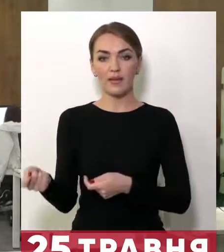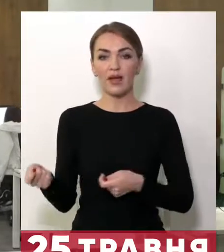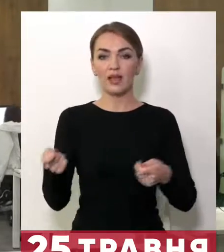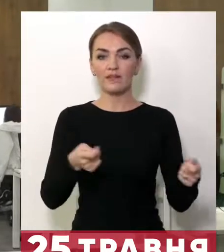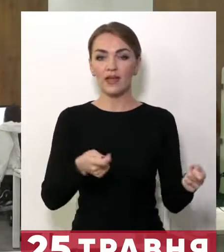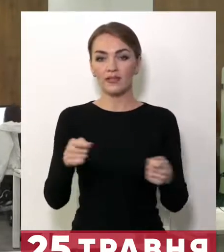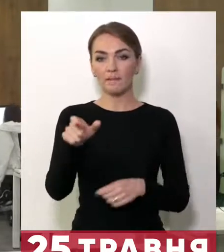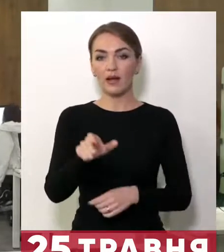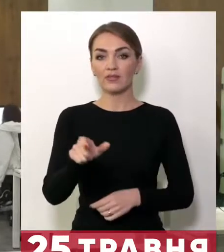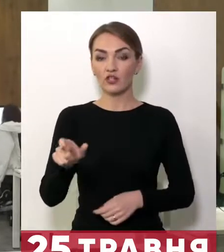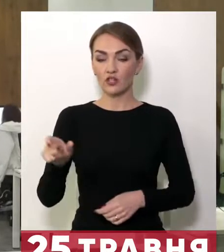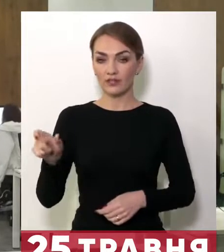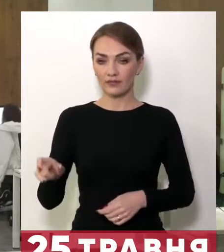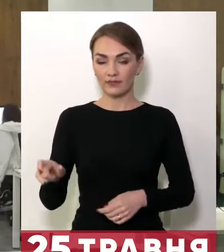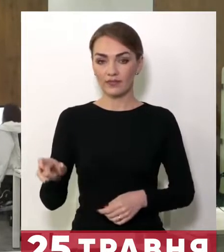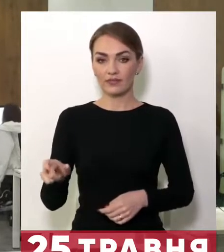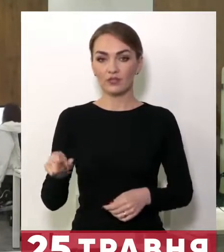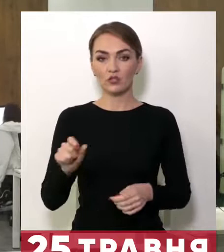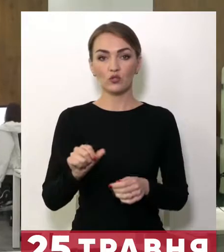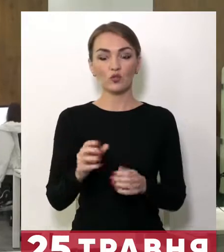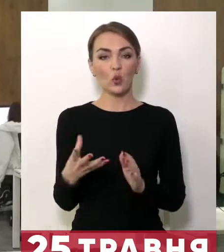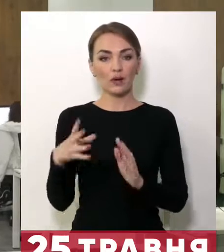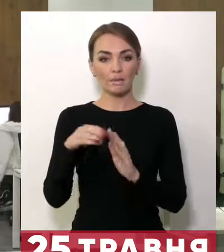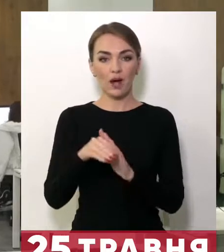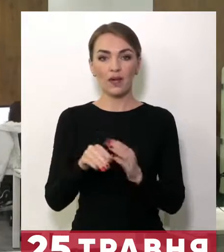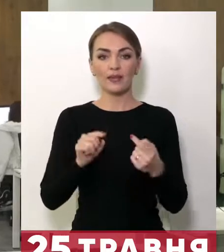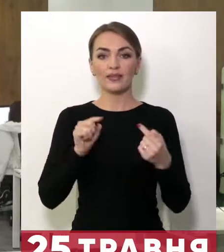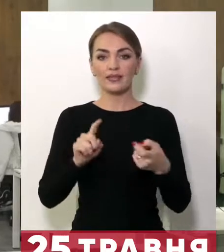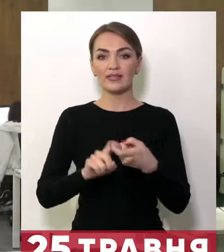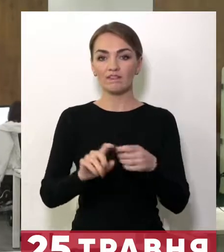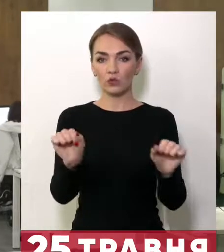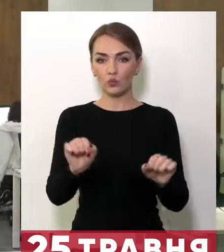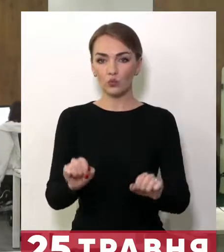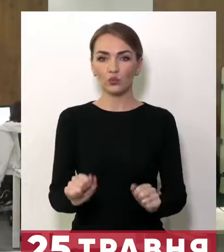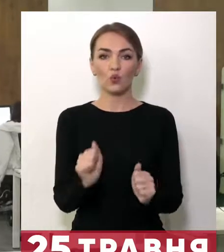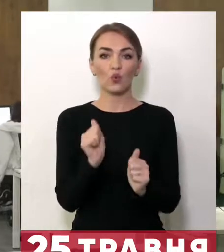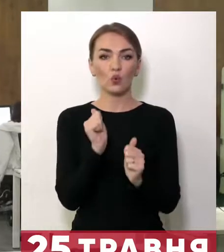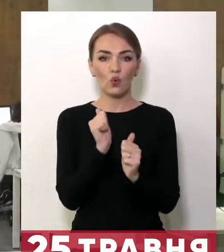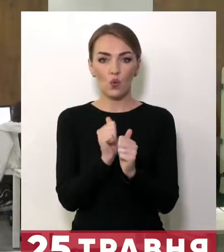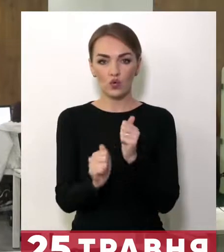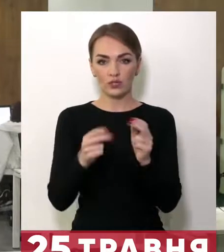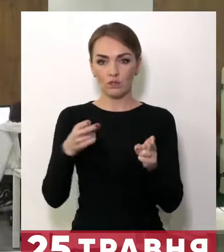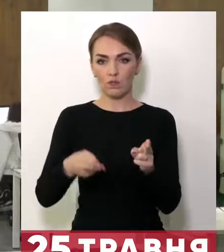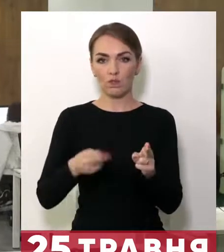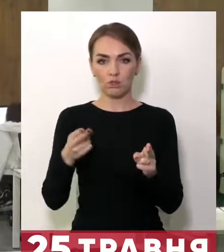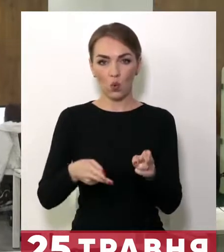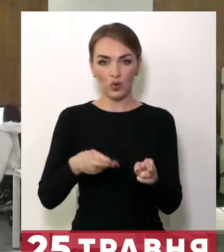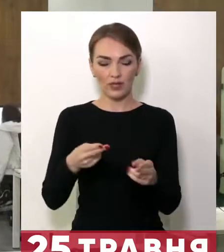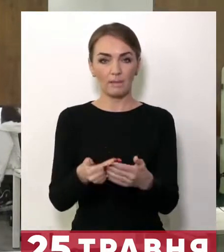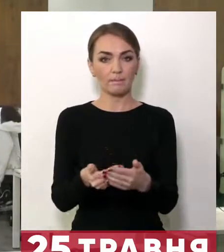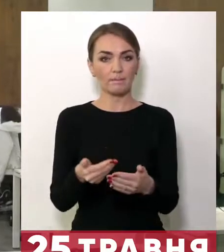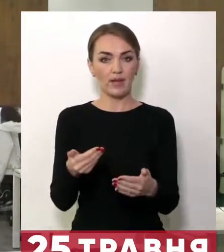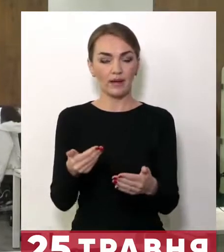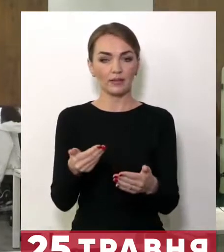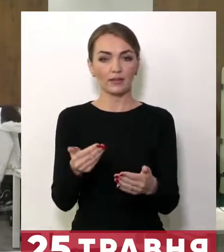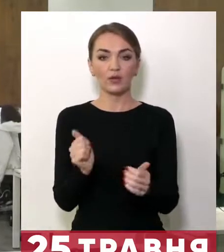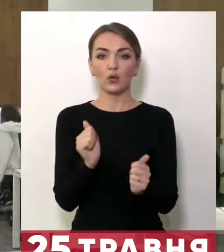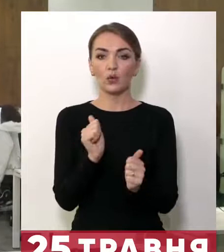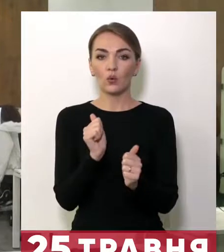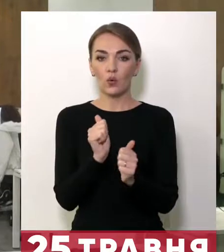перевезення пасажирів. Зокрема, дезінфікують кожен потяг перед